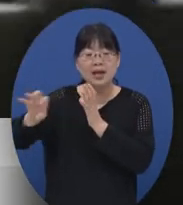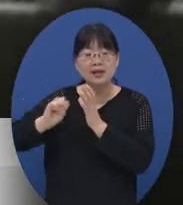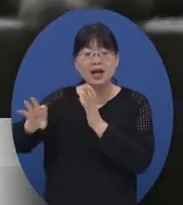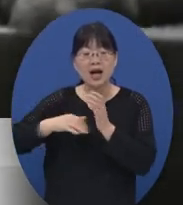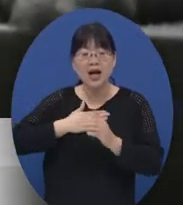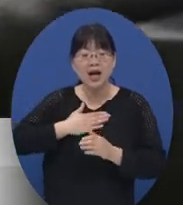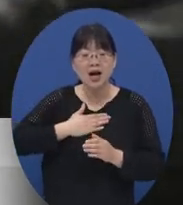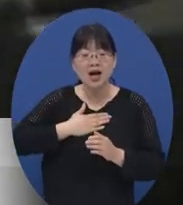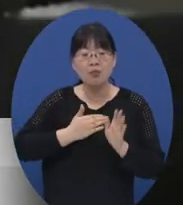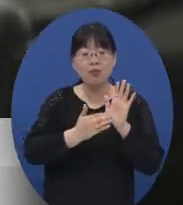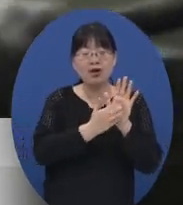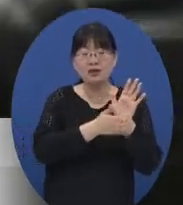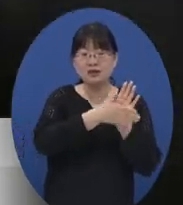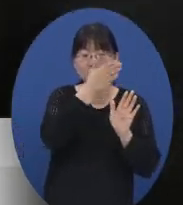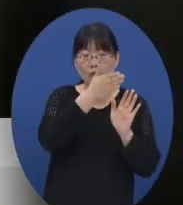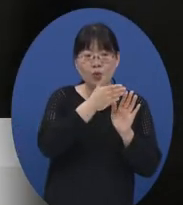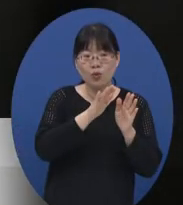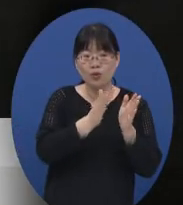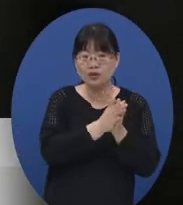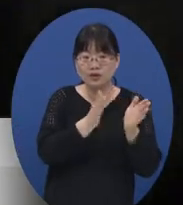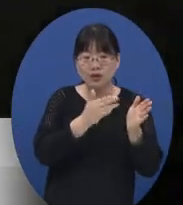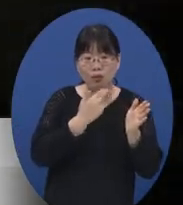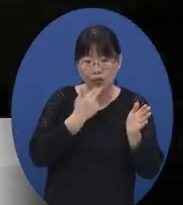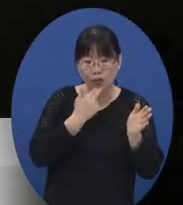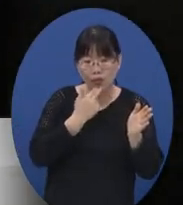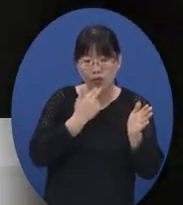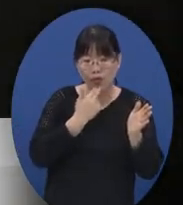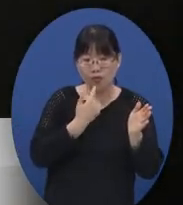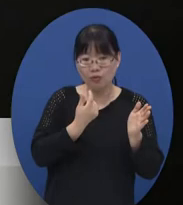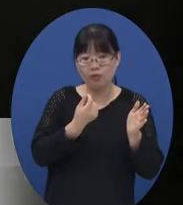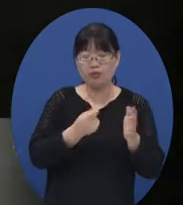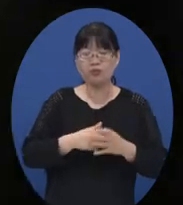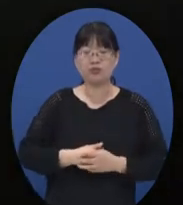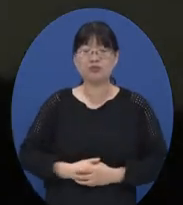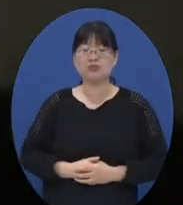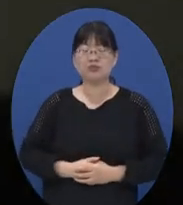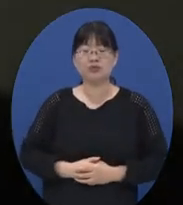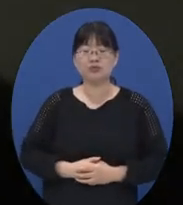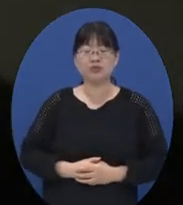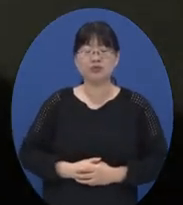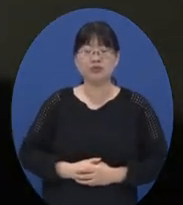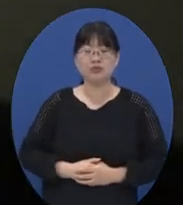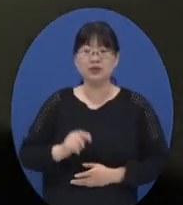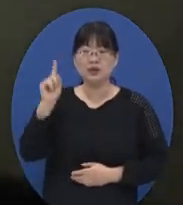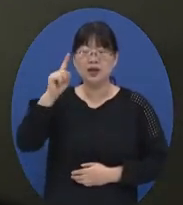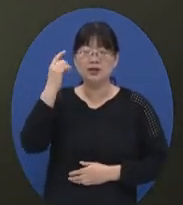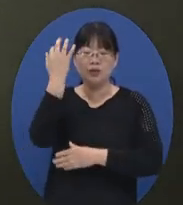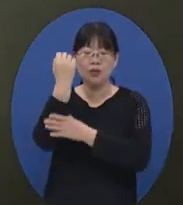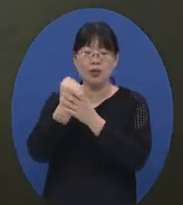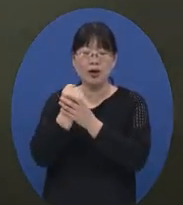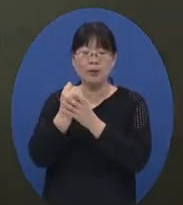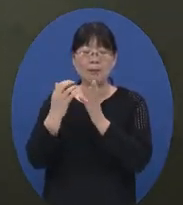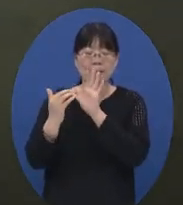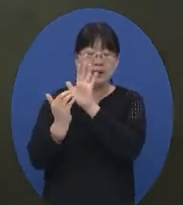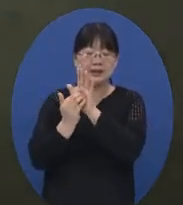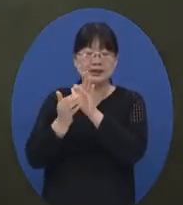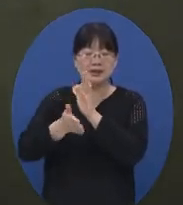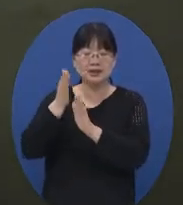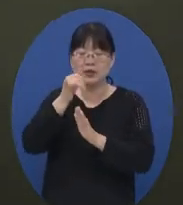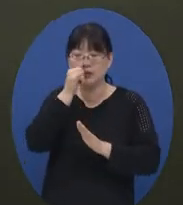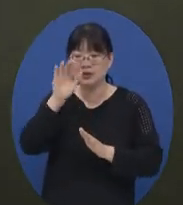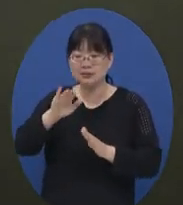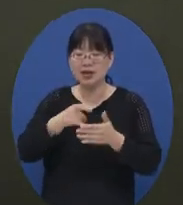보도해가지고요. 뺄게요. 이거는 방지시설을 가동 안한 거예요. 대기오염 방지시설을